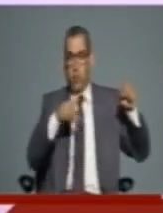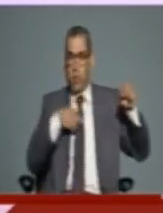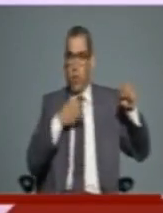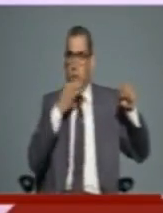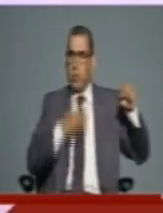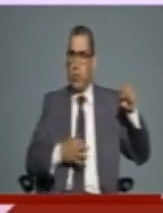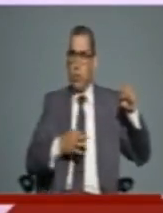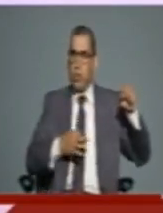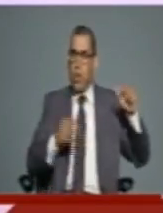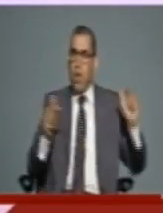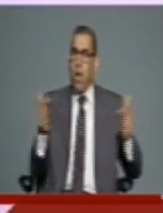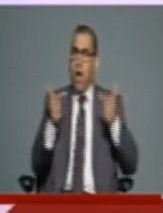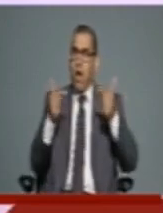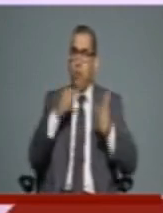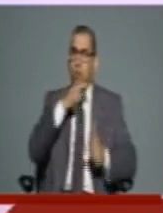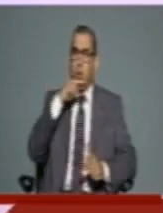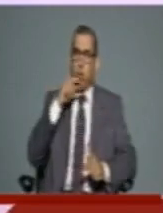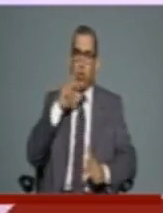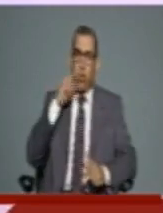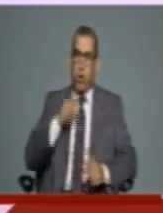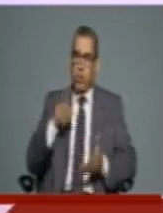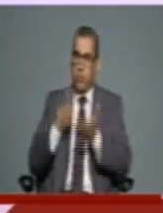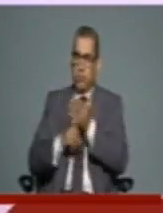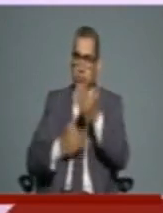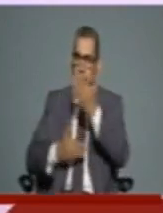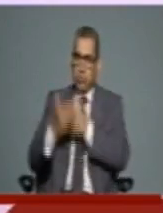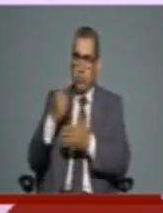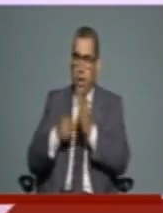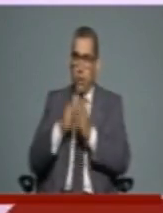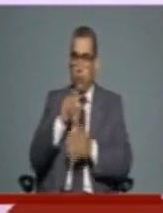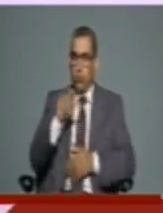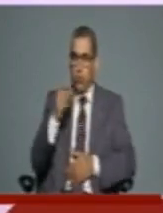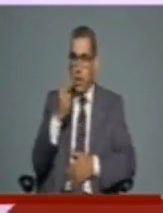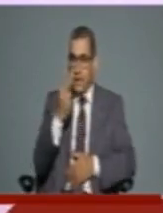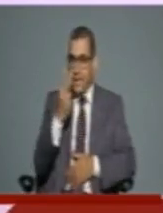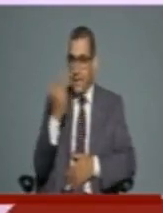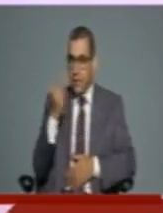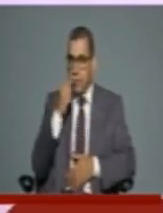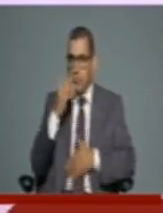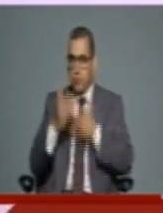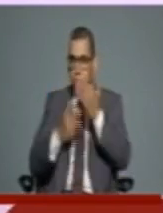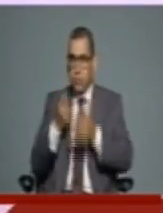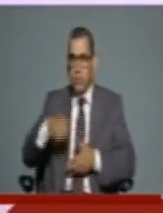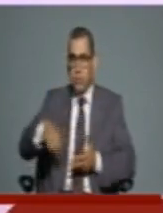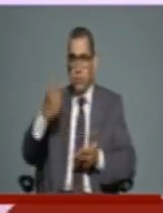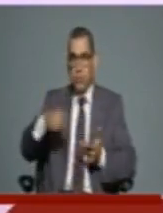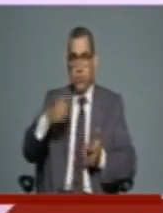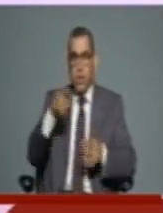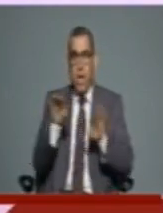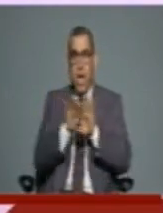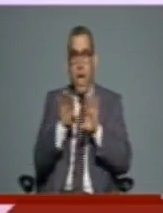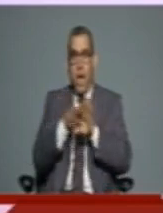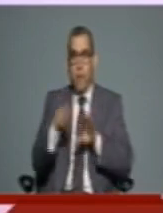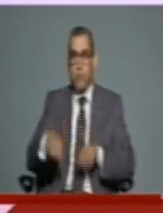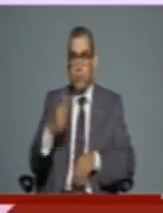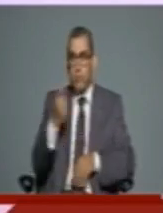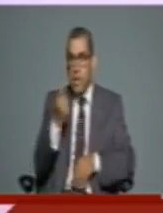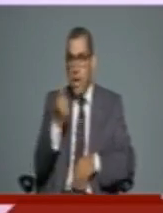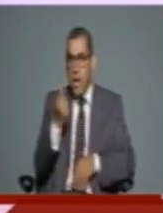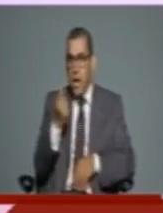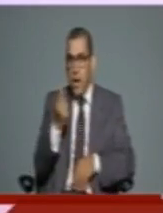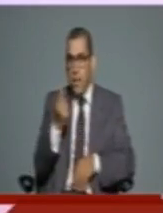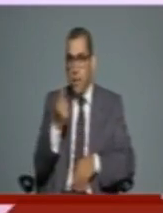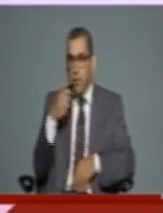الحرب الروسية الأوكرانية، وده كان في فبراير، ارتفعت أسعار القمح من، ومعالي